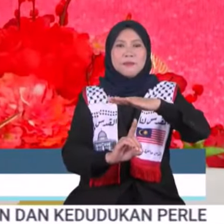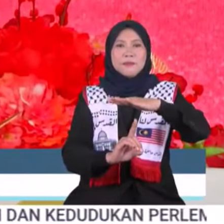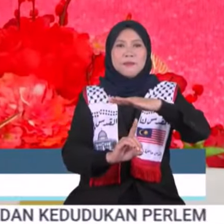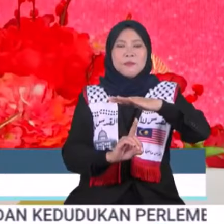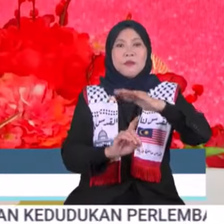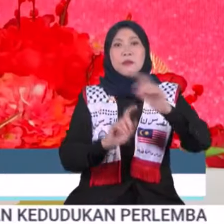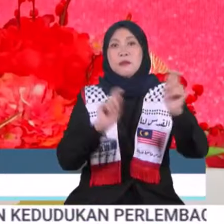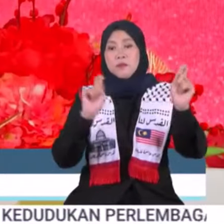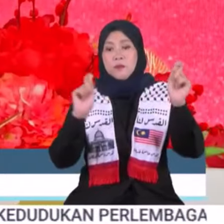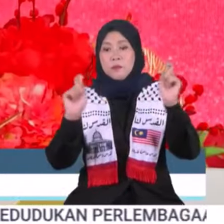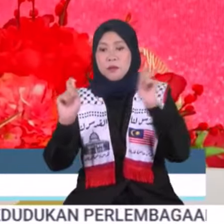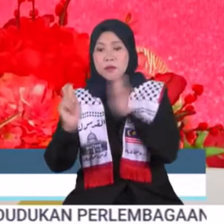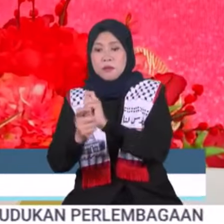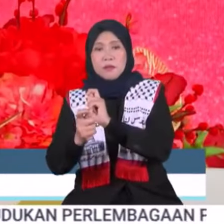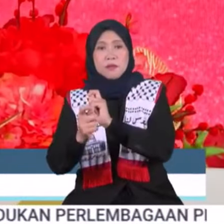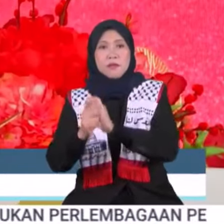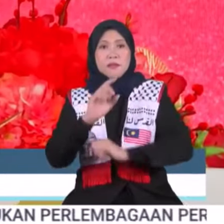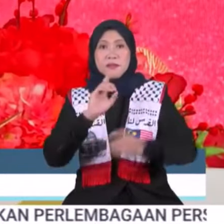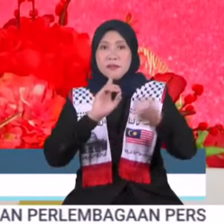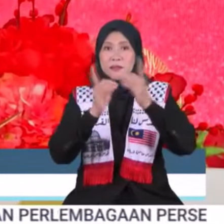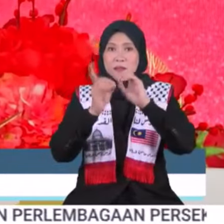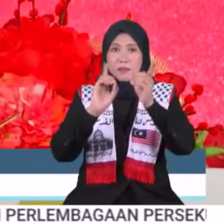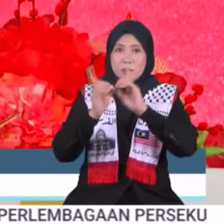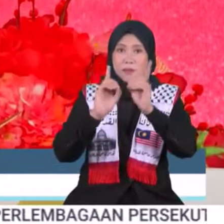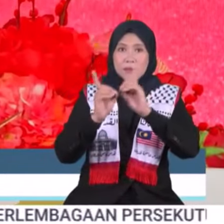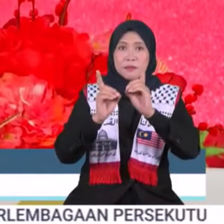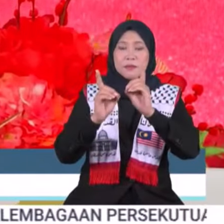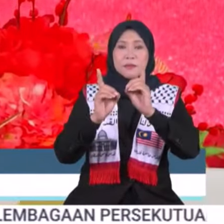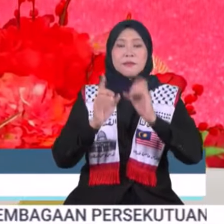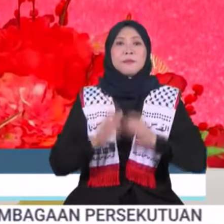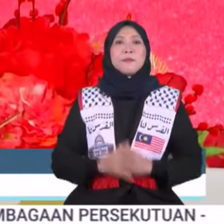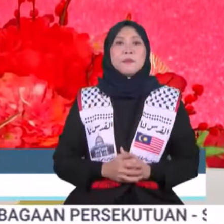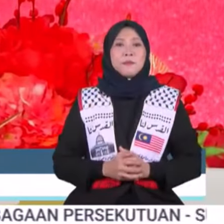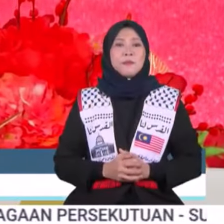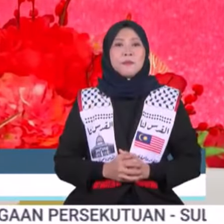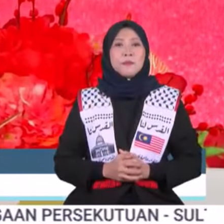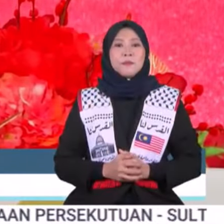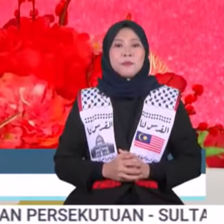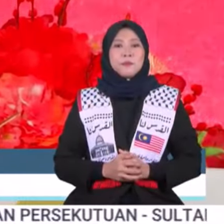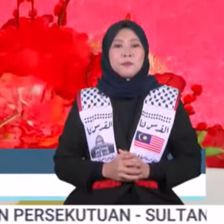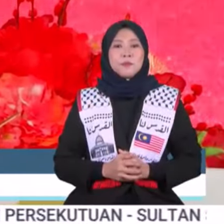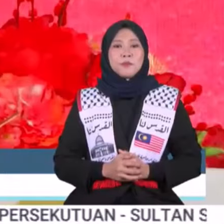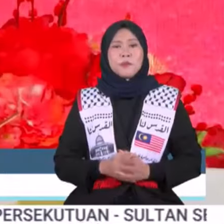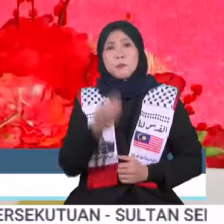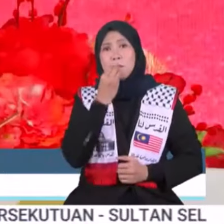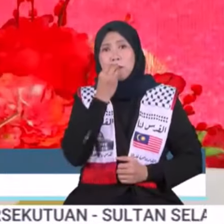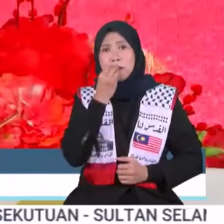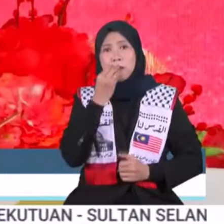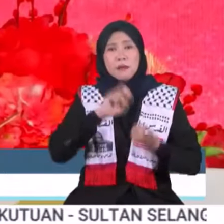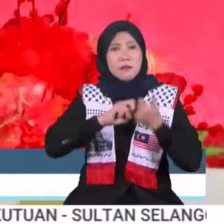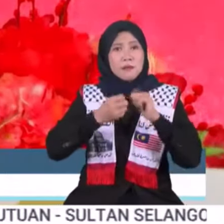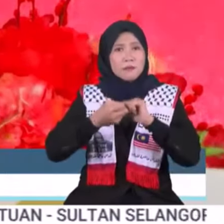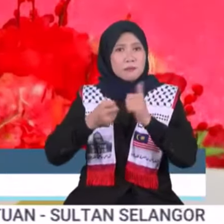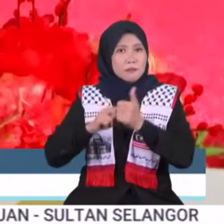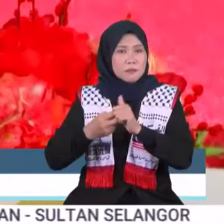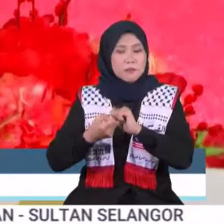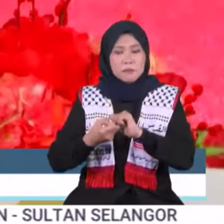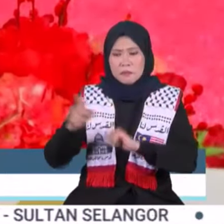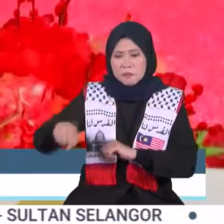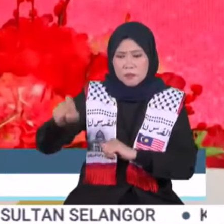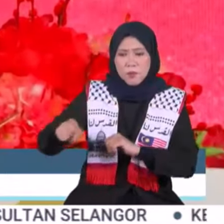transformasi digital digital transformation food isu yang melibatkan